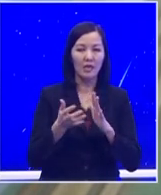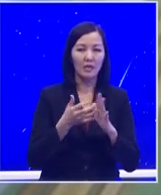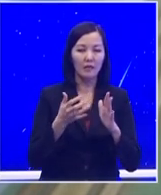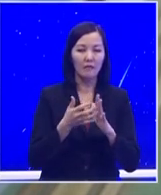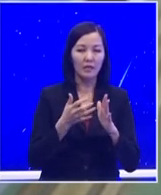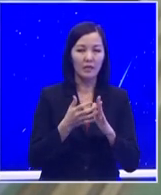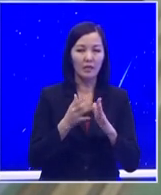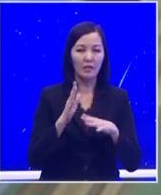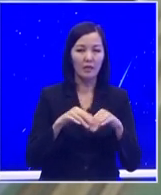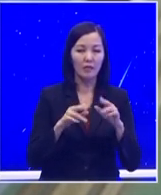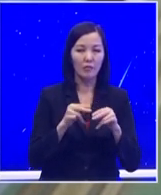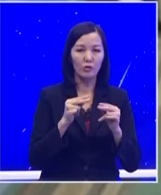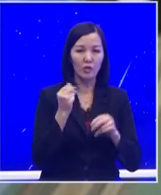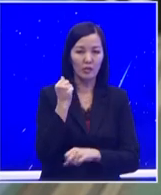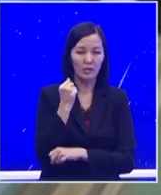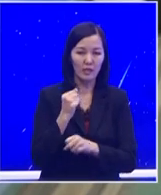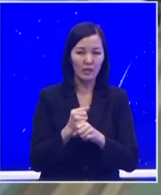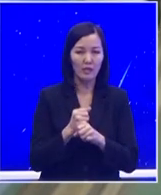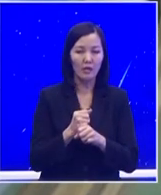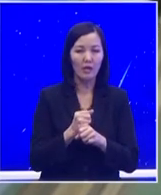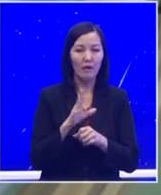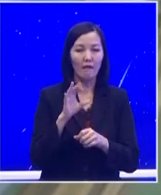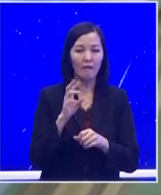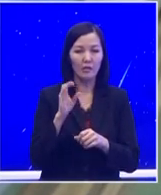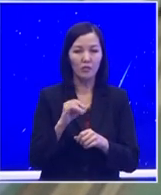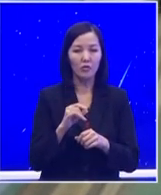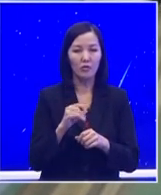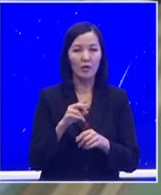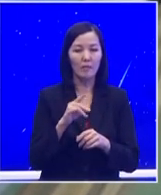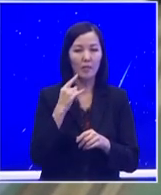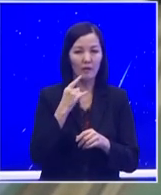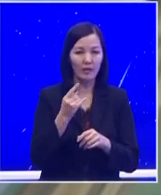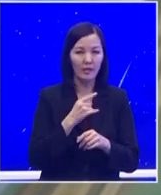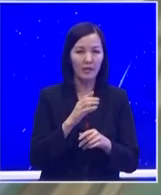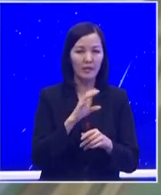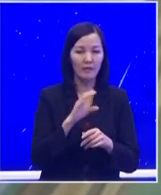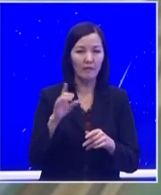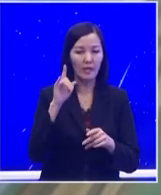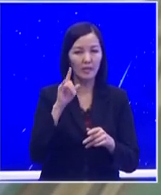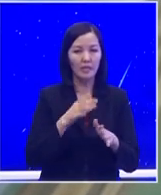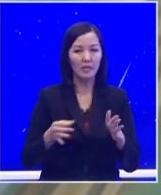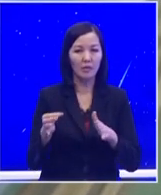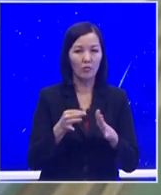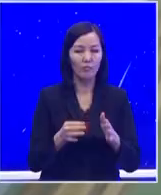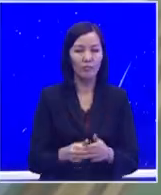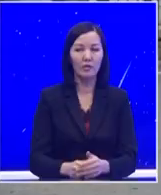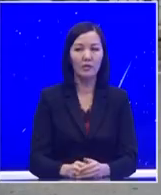силе. Это Акмолинская, Восточно-Казахстанская, Павлодарская, Северо-Казахстанская области.